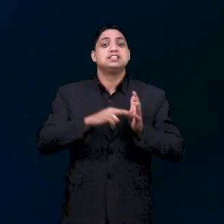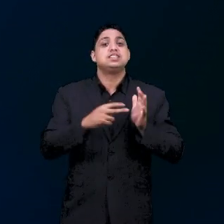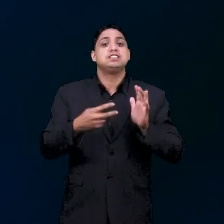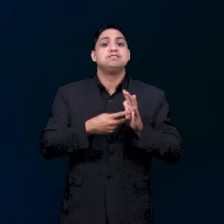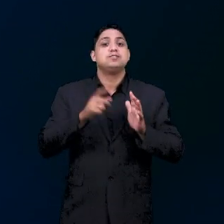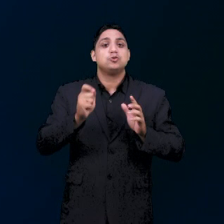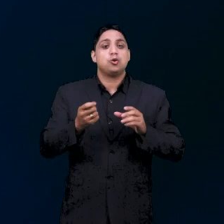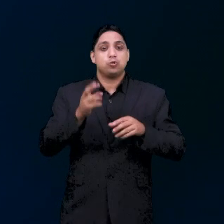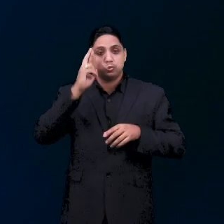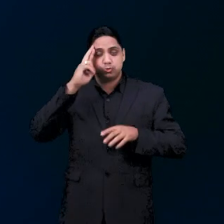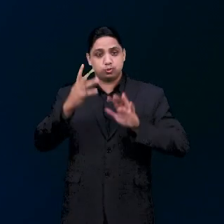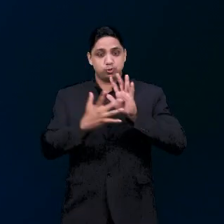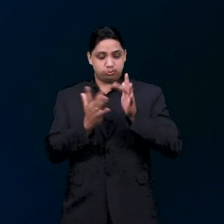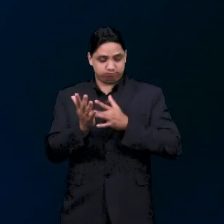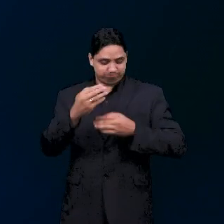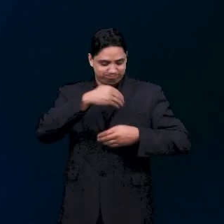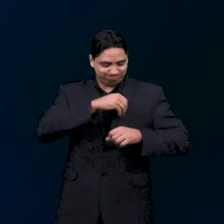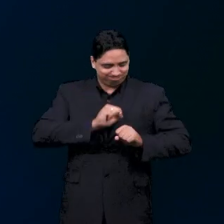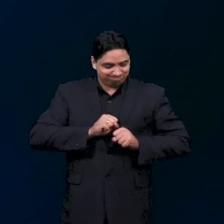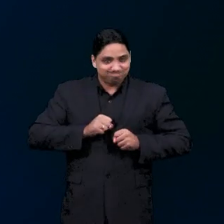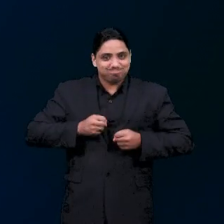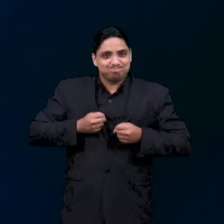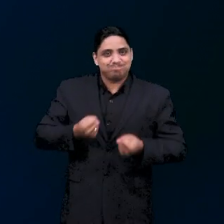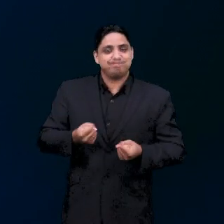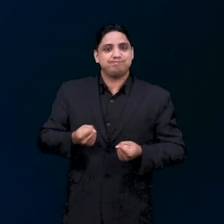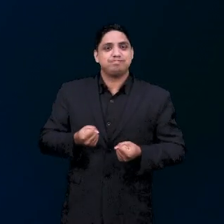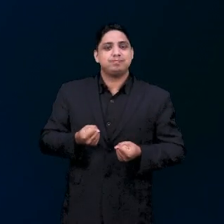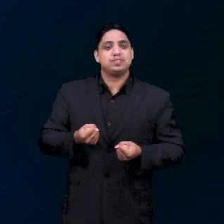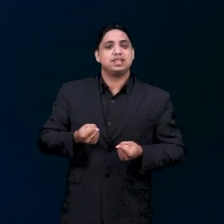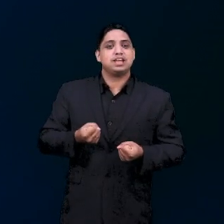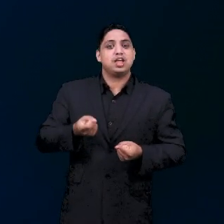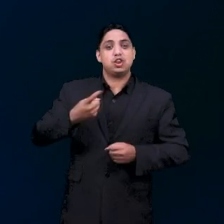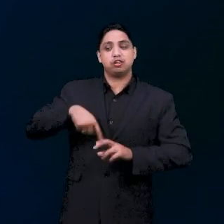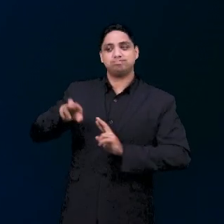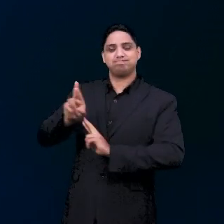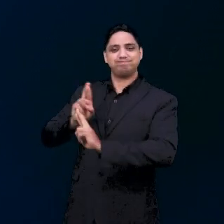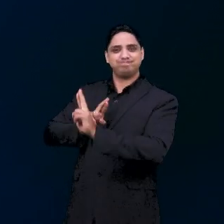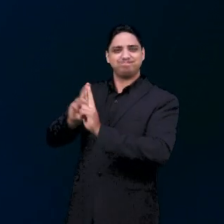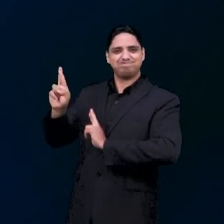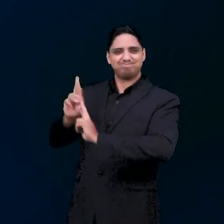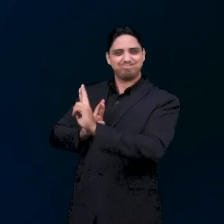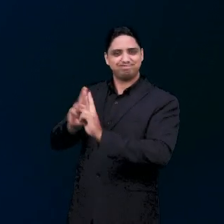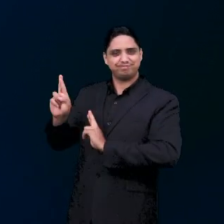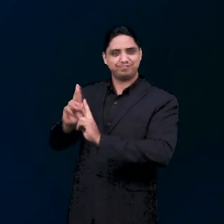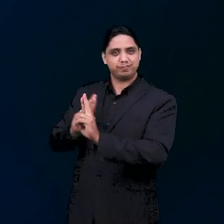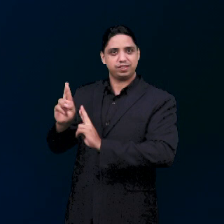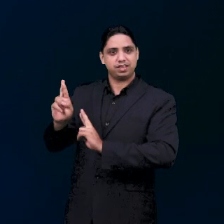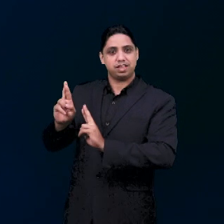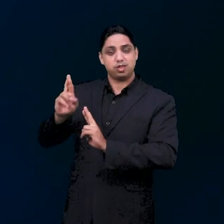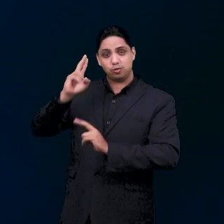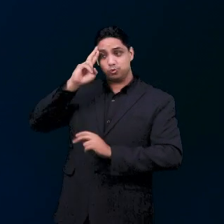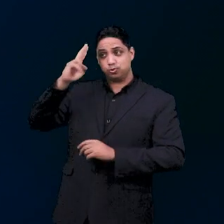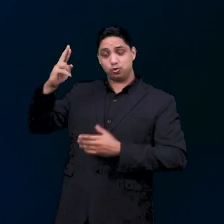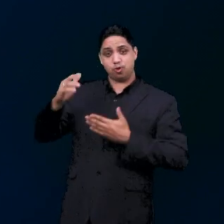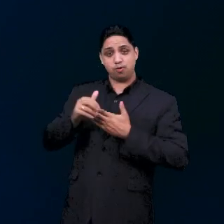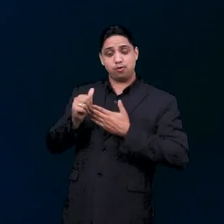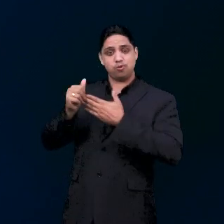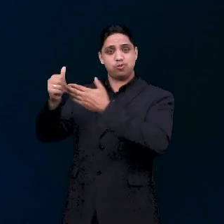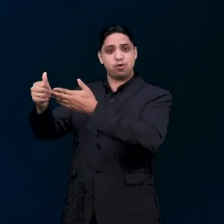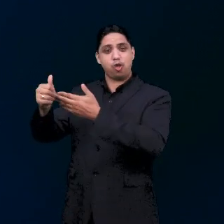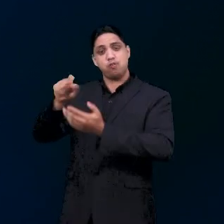Donc, nous voyons que c'est le Seigneur qui nous donne